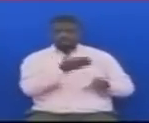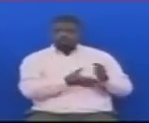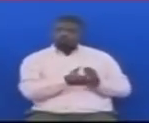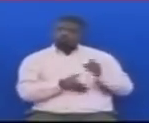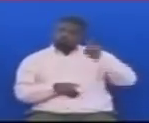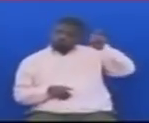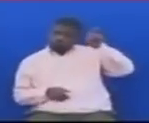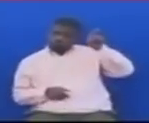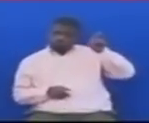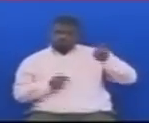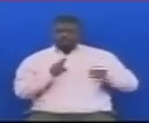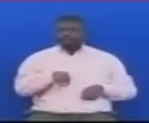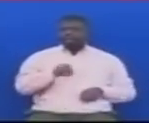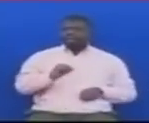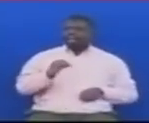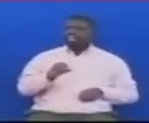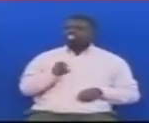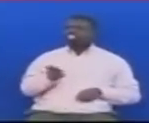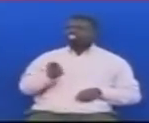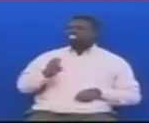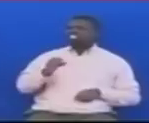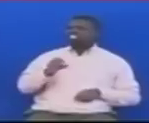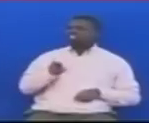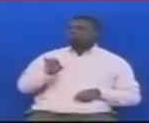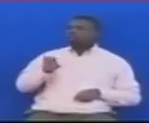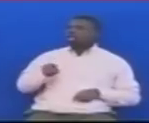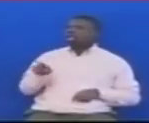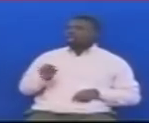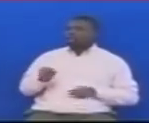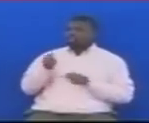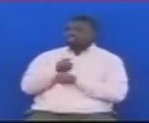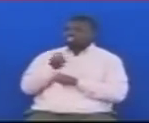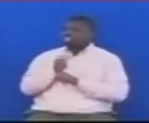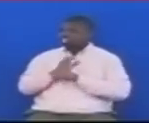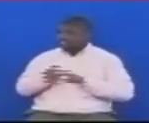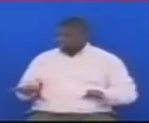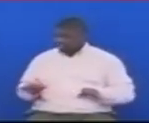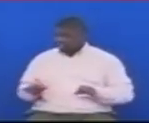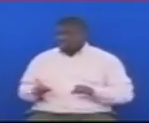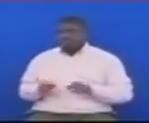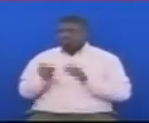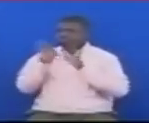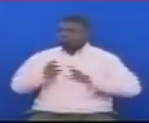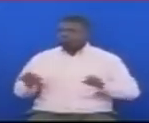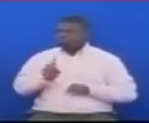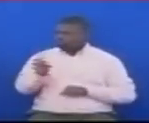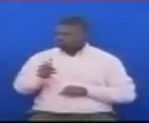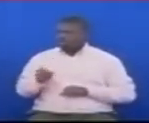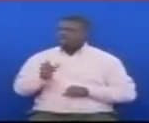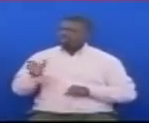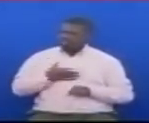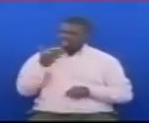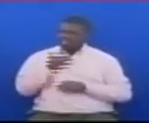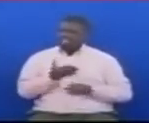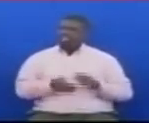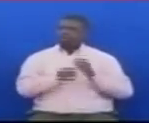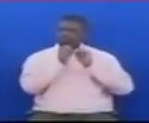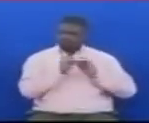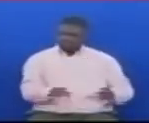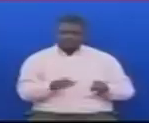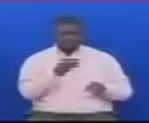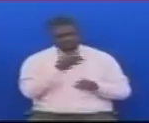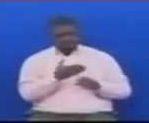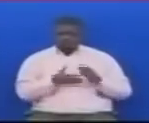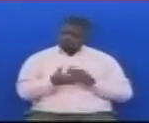imeshafanyika. Kimsingi jengo hilo linahitaji kujengwa upya na sio kufanyiwa maboresho. Aidha, baada ya tathmini hiyo